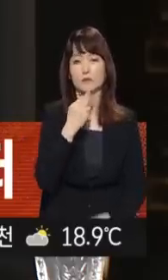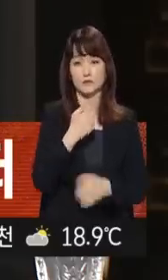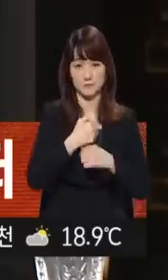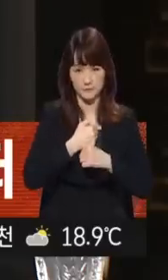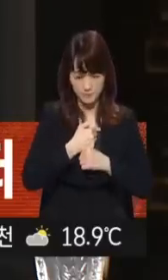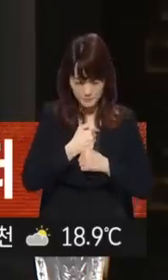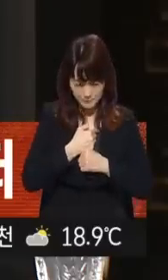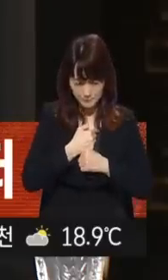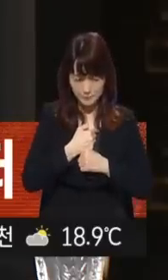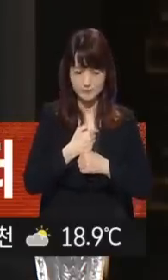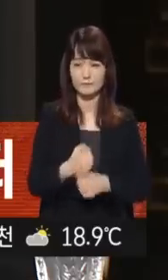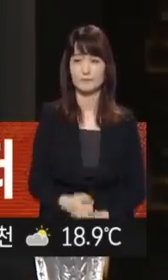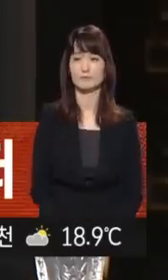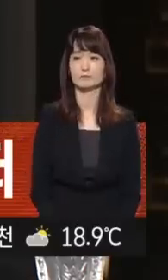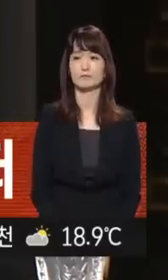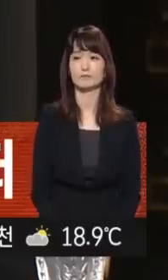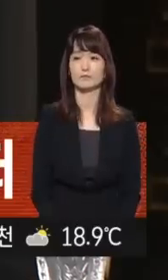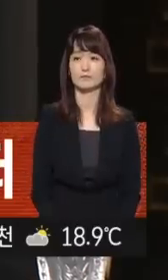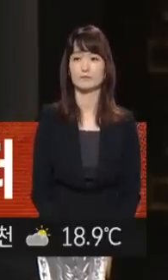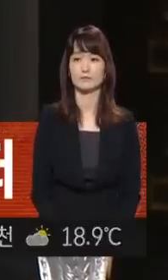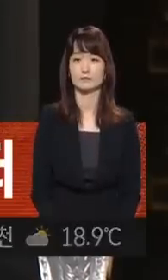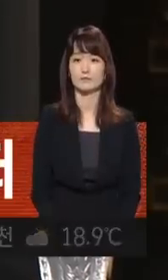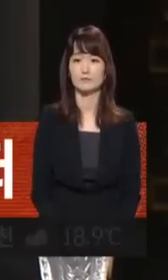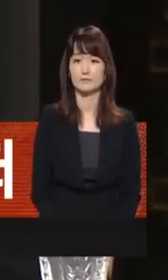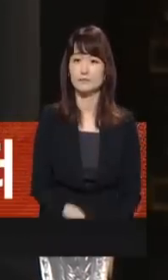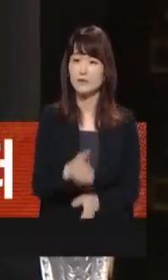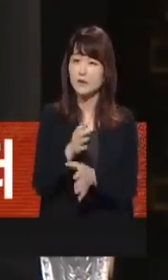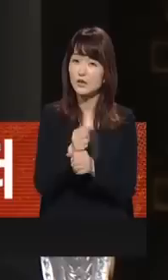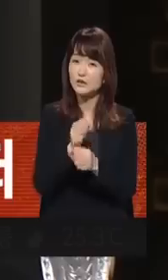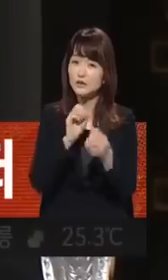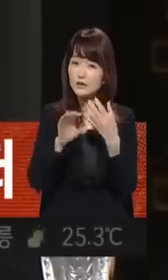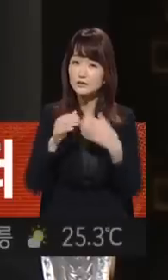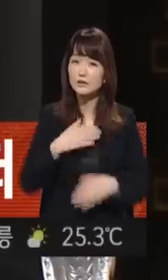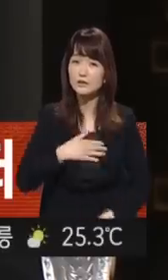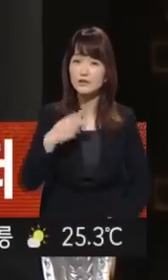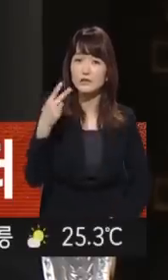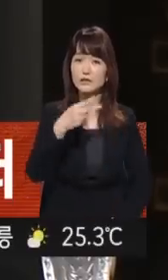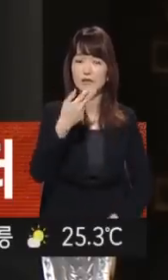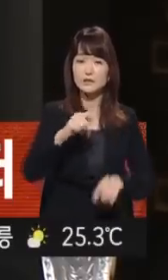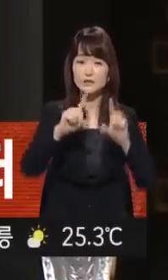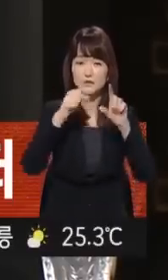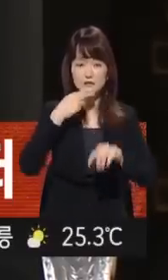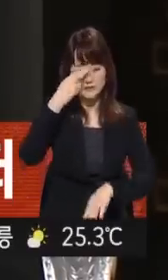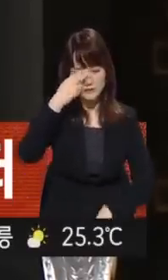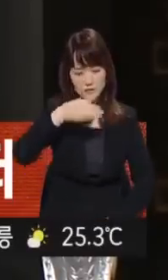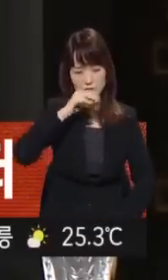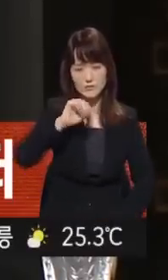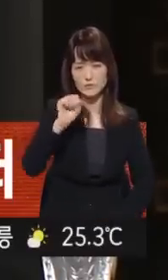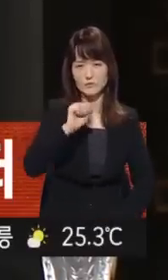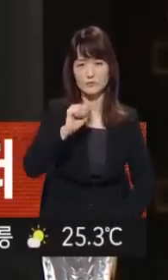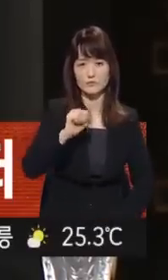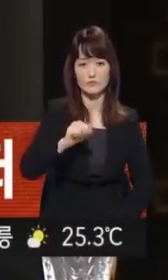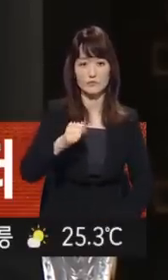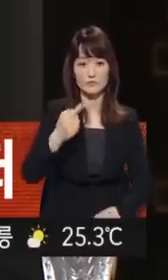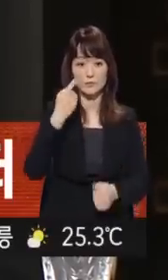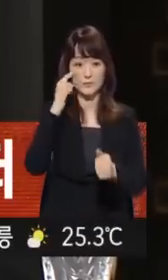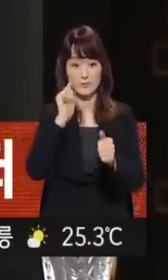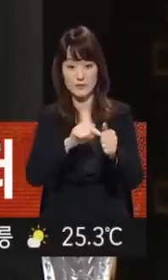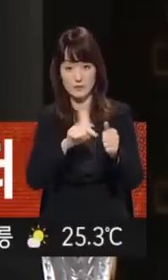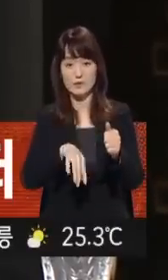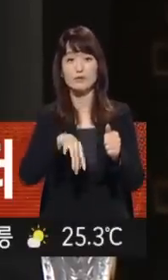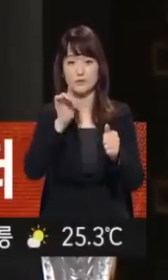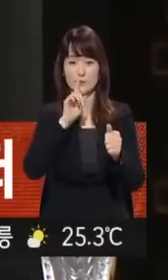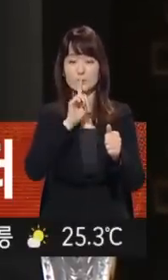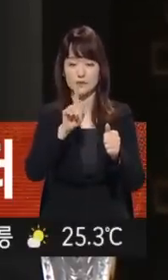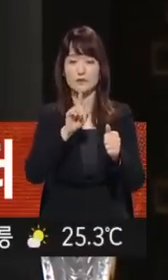주의를 기울이겠다 자 그런데 이게 언제 한 얘기인 줄 아세요 2007년도 음주운전 적발 첫 처음 적발됐을 때